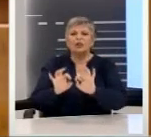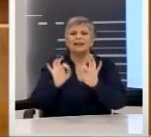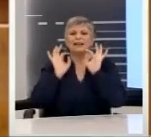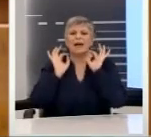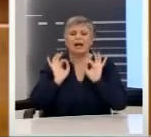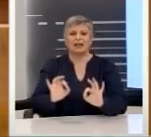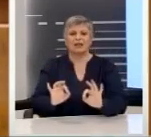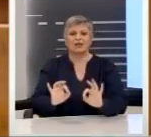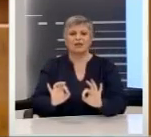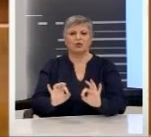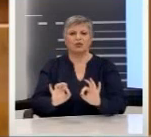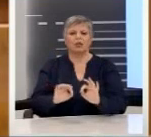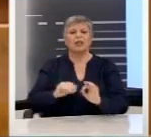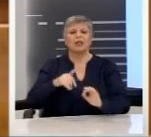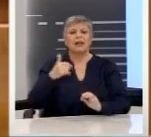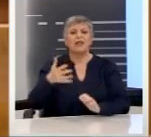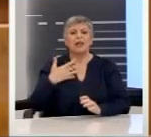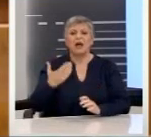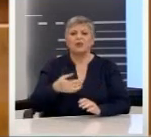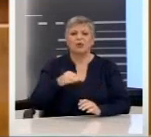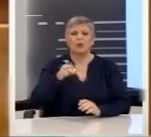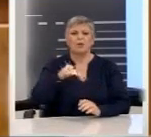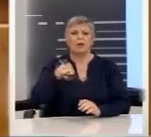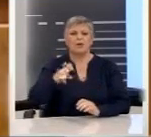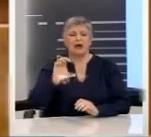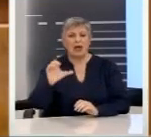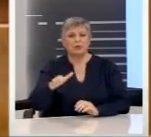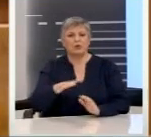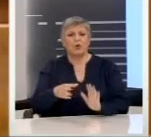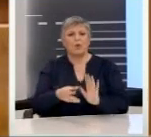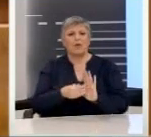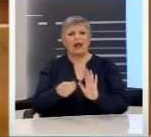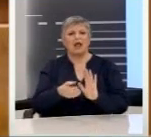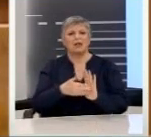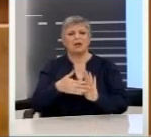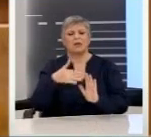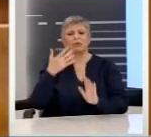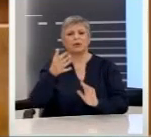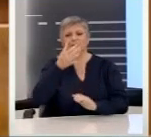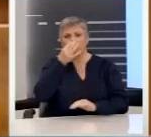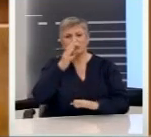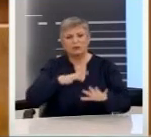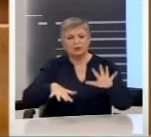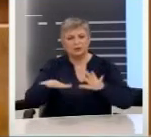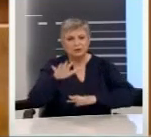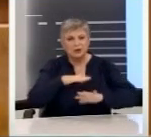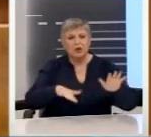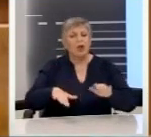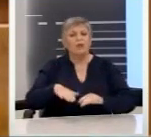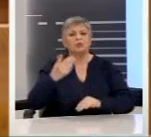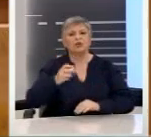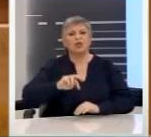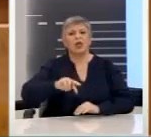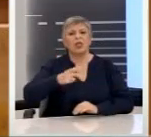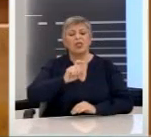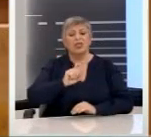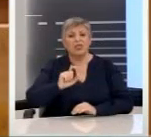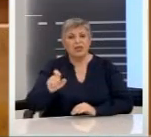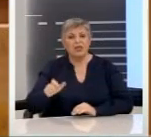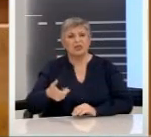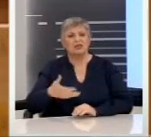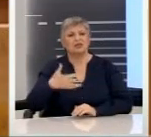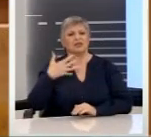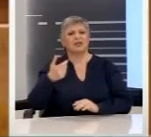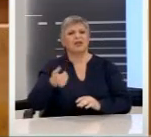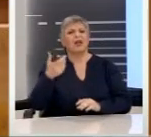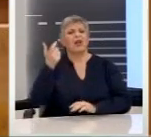σκάνδαλα των ΜΜΕ που στήχησαν 1,5 δις από τους μεντιάρχες ή το σκάνδαλο στο δανείο των κομμάτων. Μισό δις έχουν φτάσει τα δάνεια